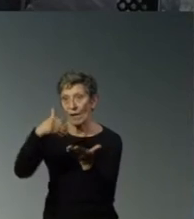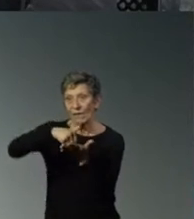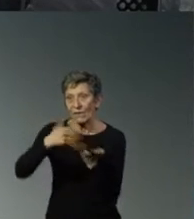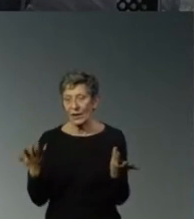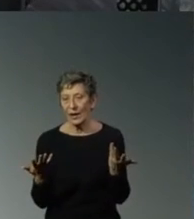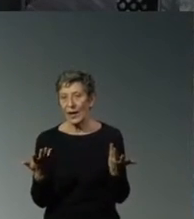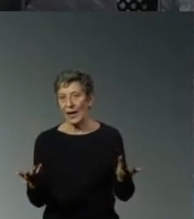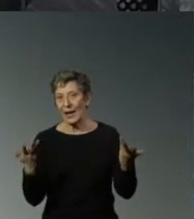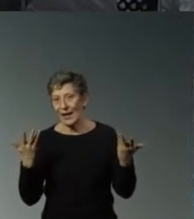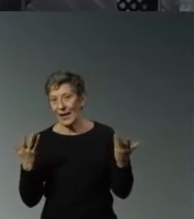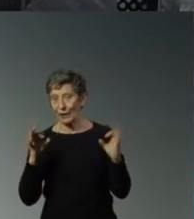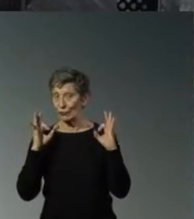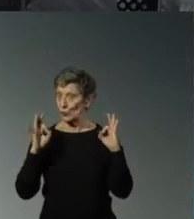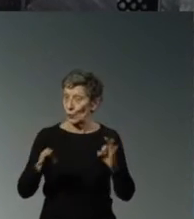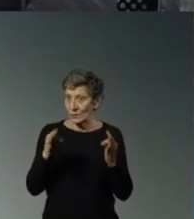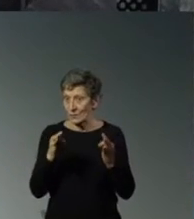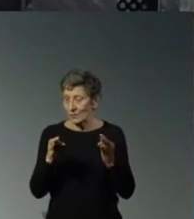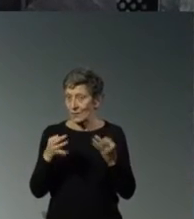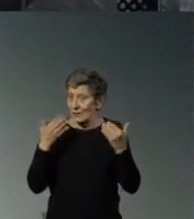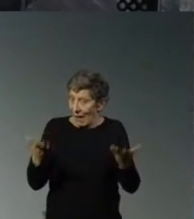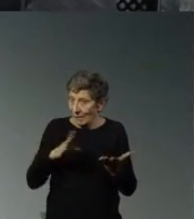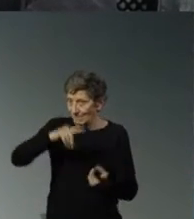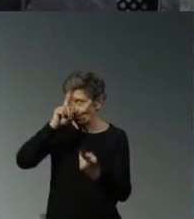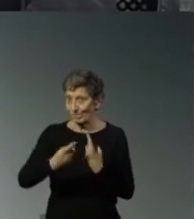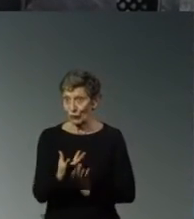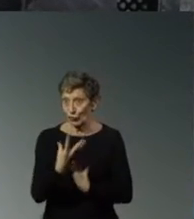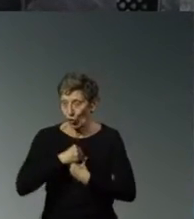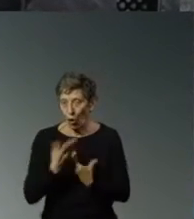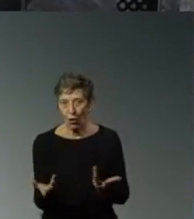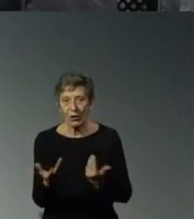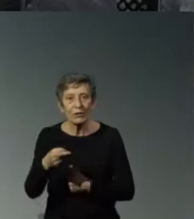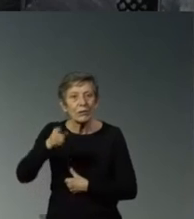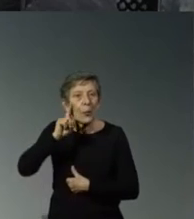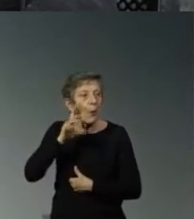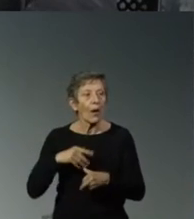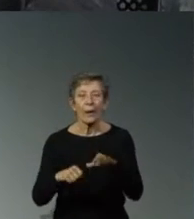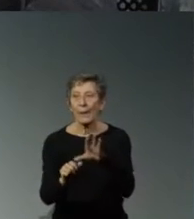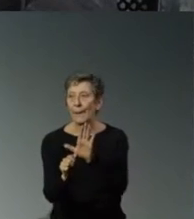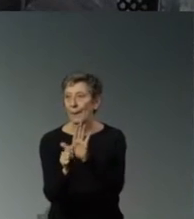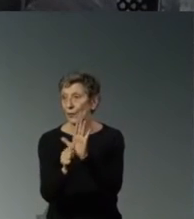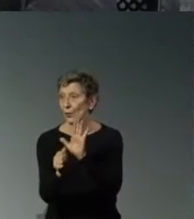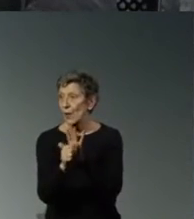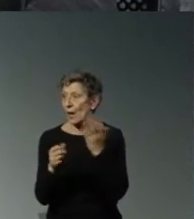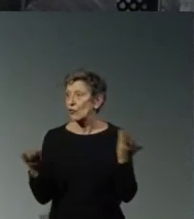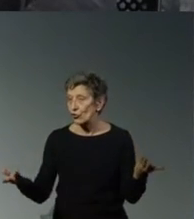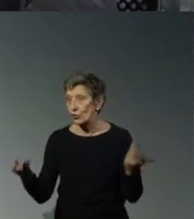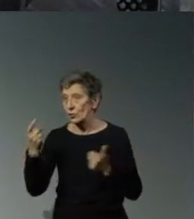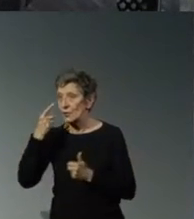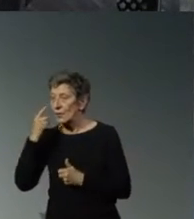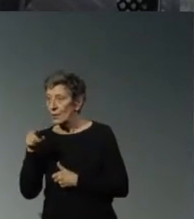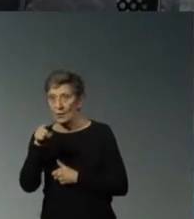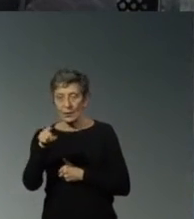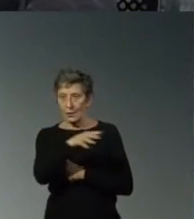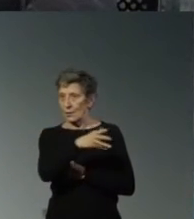et que va se poser la question du genre, puisqu'il y a des personnages qui vont aussi dont il va aussi se révéler qu'ils ne sont pas nés dans